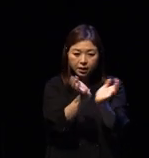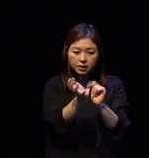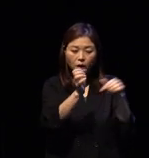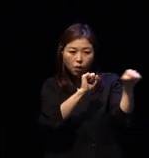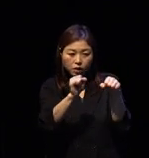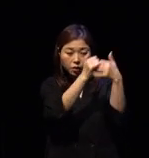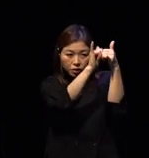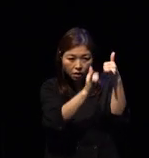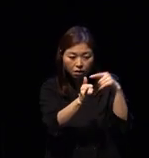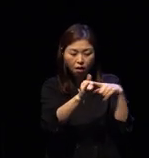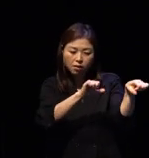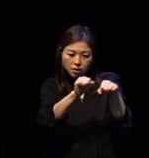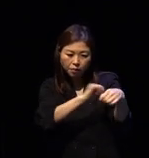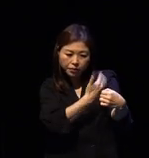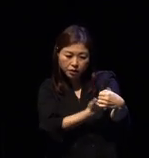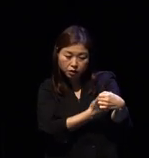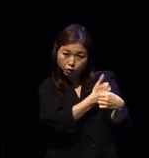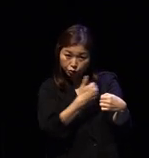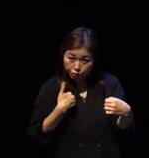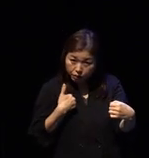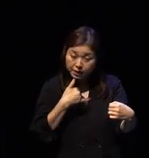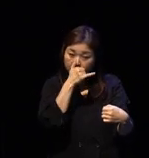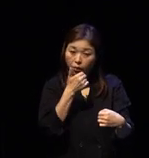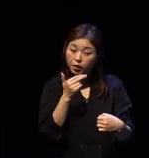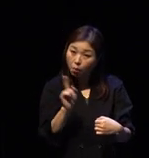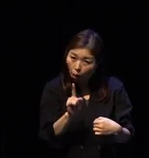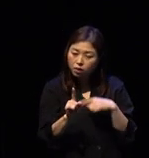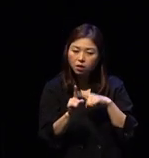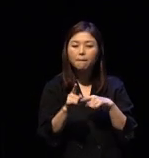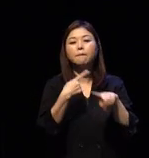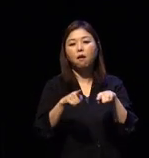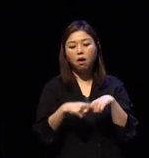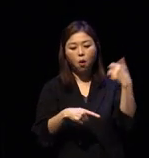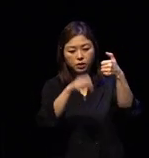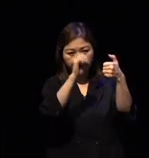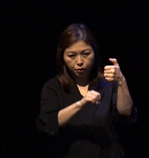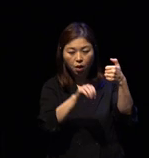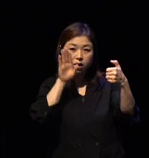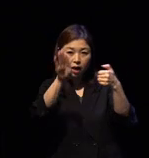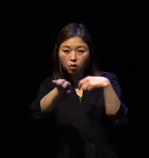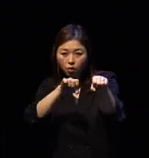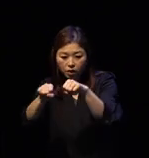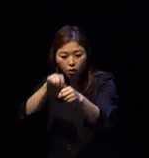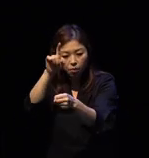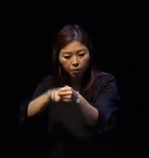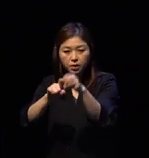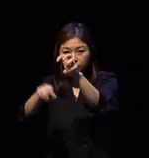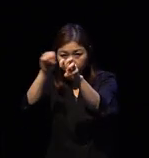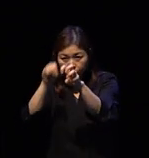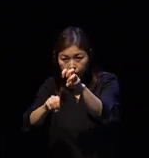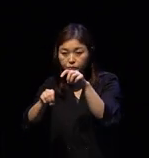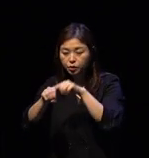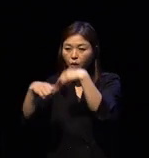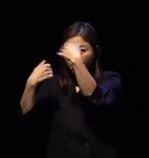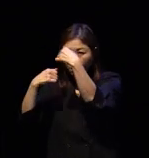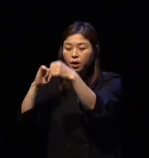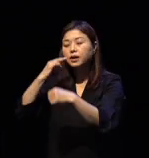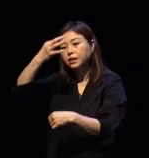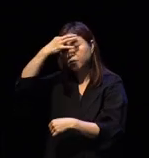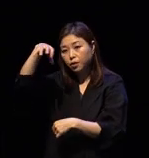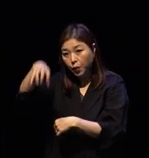사업 수행 역량을 50% 보고 향후 3개년 활동 목표를 30% 그리고 공연 예술 현장의